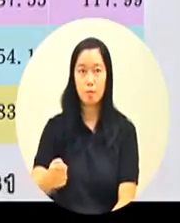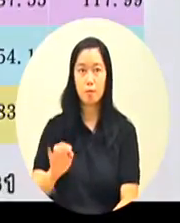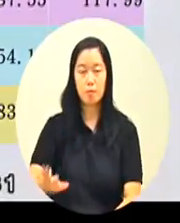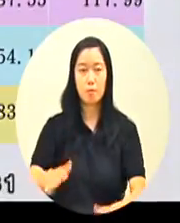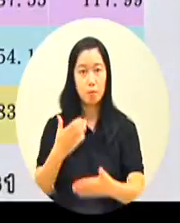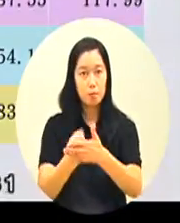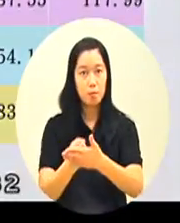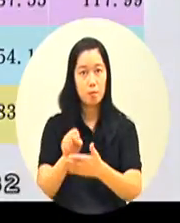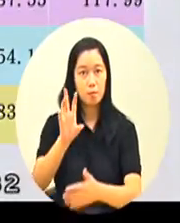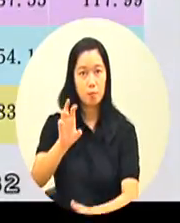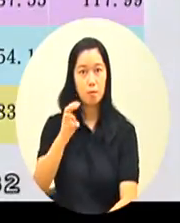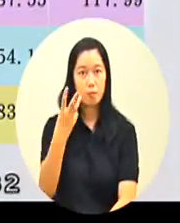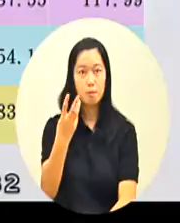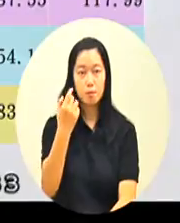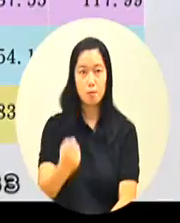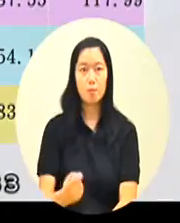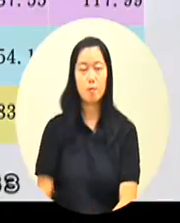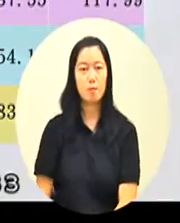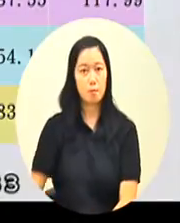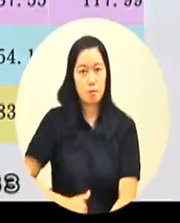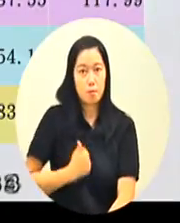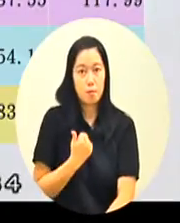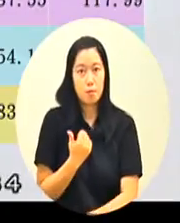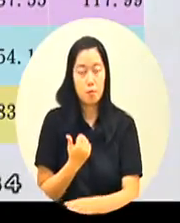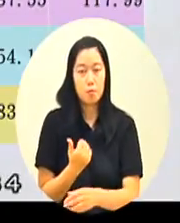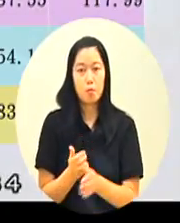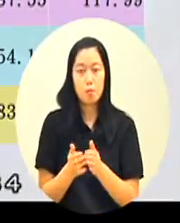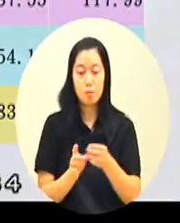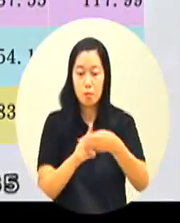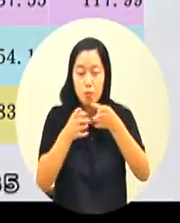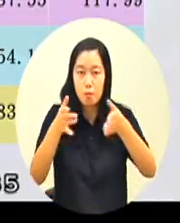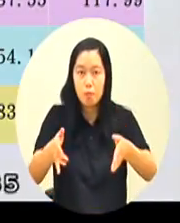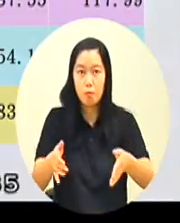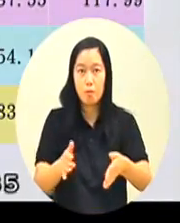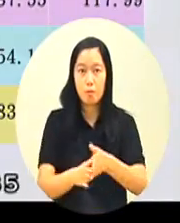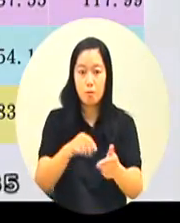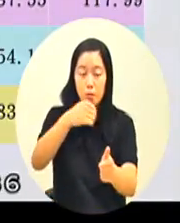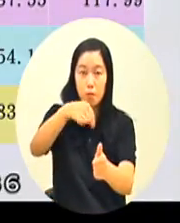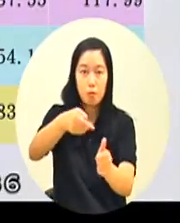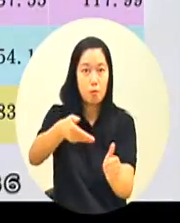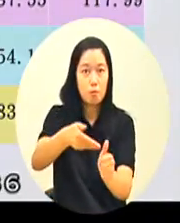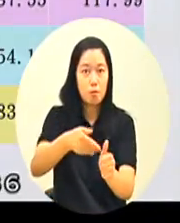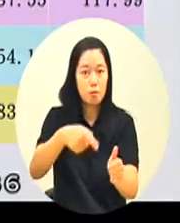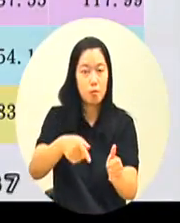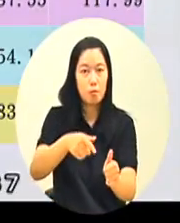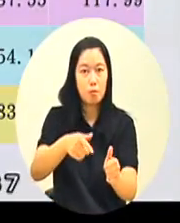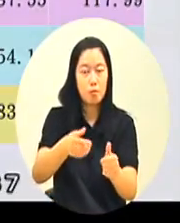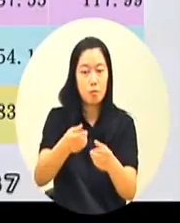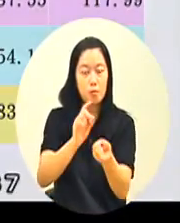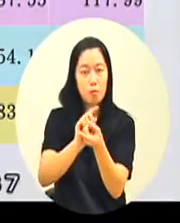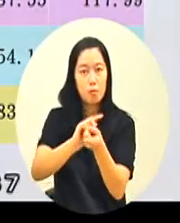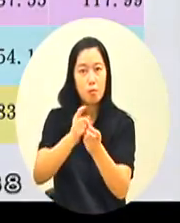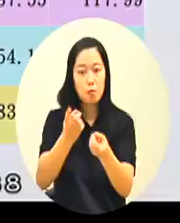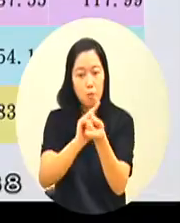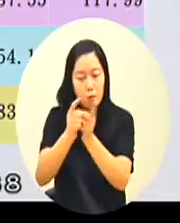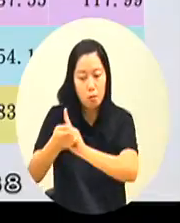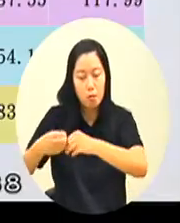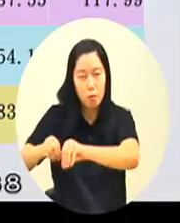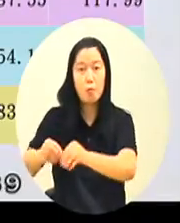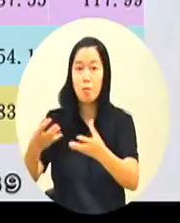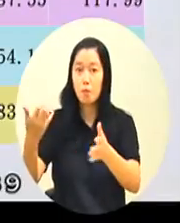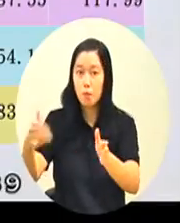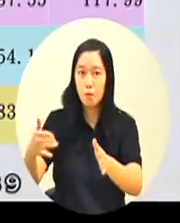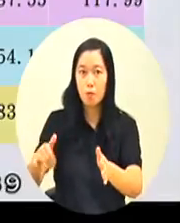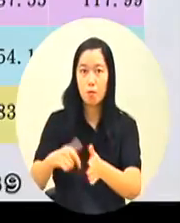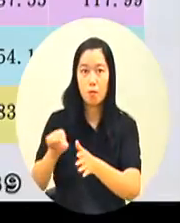83亿。那主要是交易发展基金的优存还没有转正，还有人事费分配有剩余，所以这个地